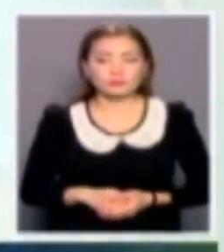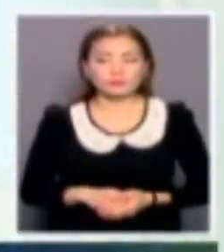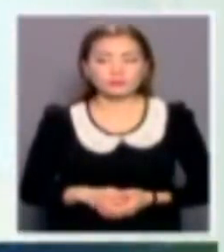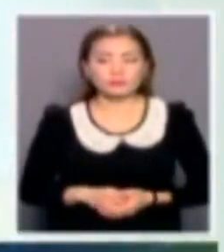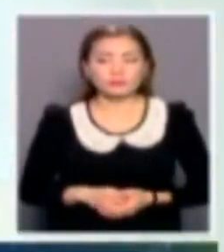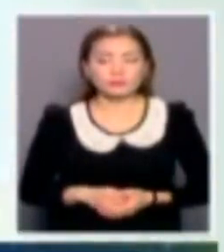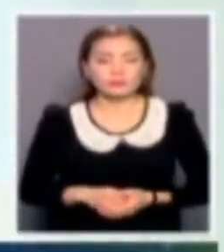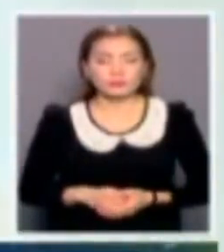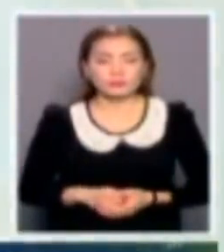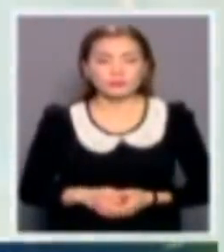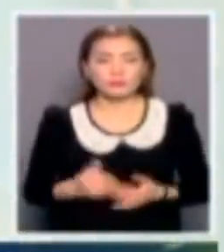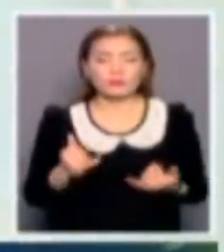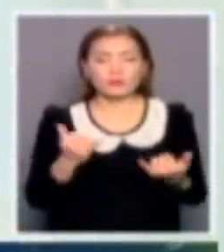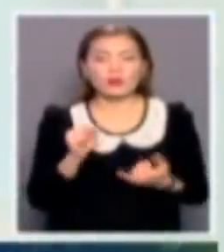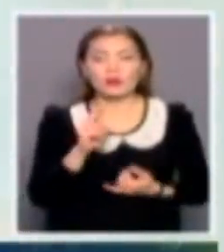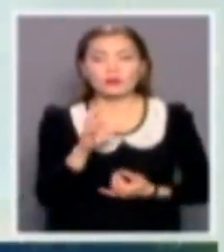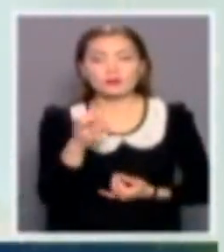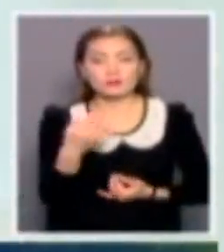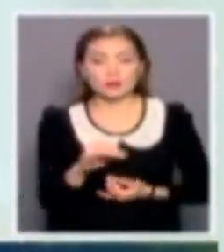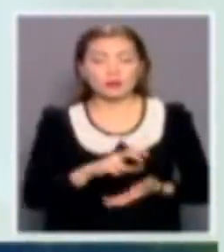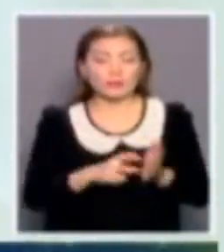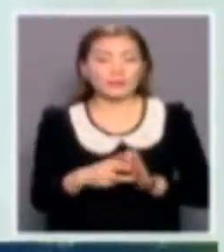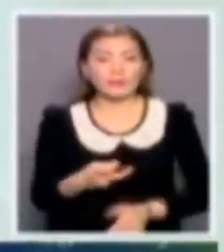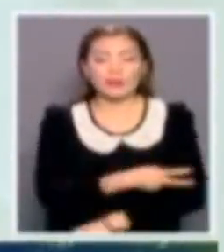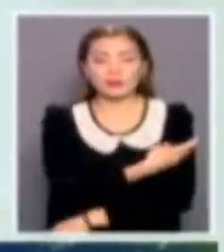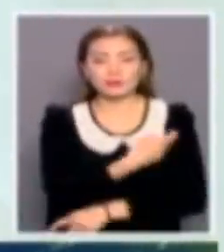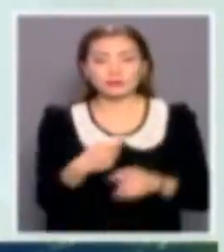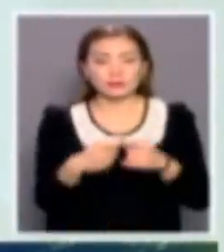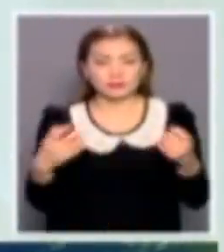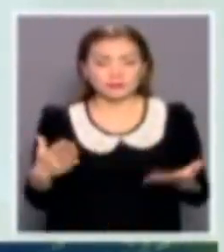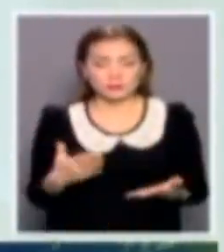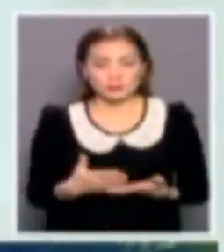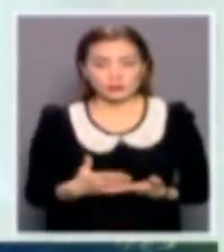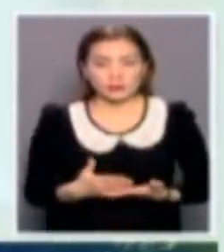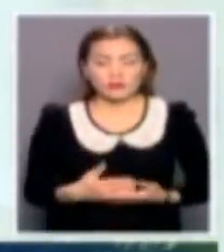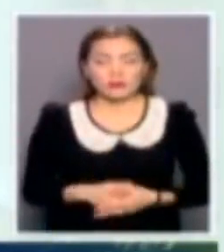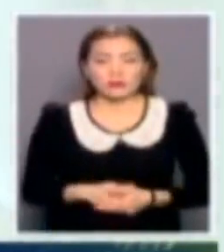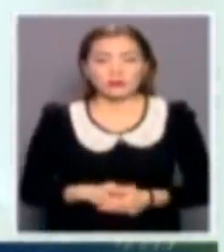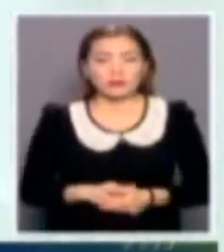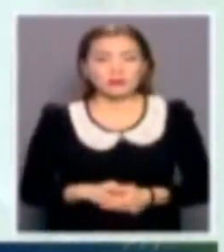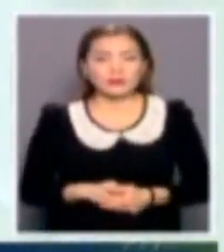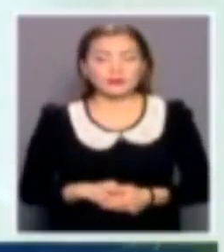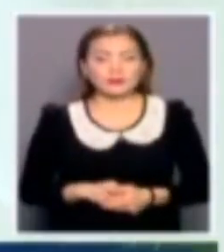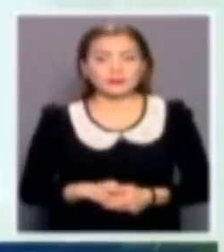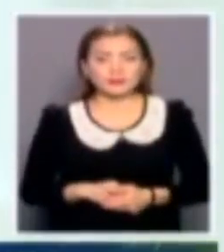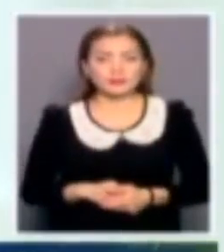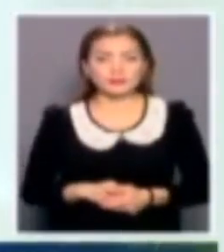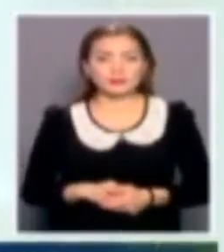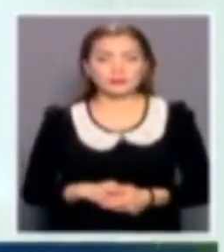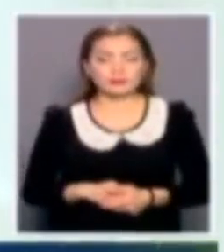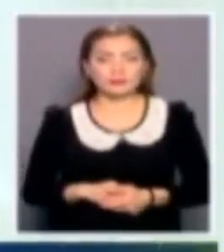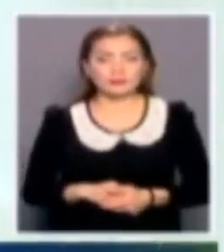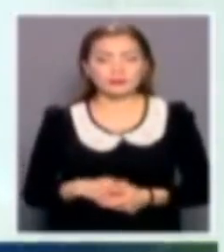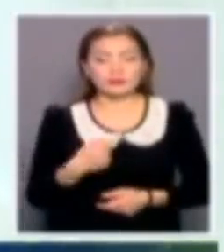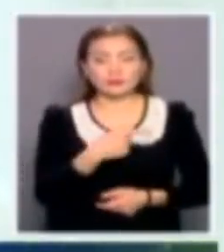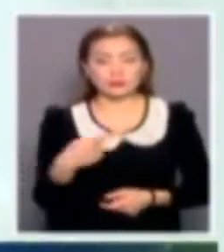күні Ақсай дәрігерлік амбулатория ашылуы болып жатыр. Бұл ғимарат, жаңа ғимарат, бір